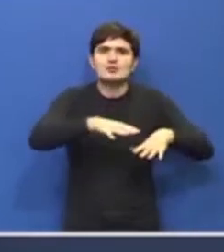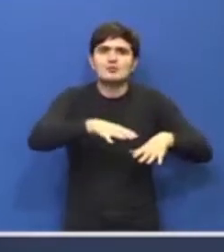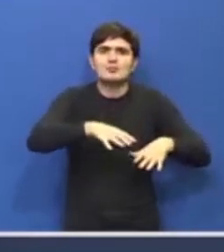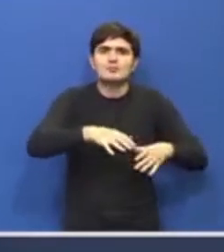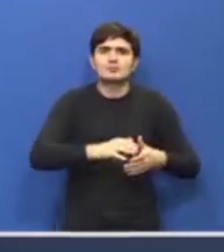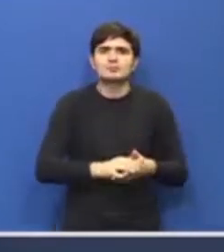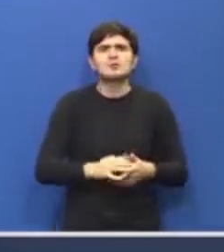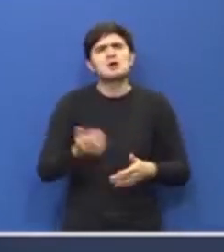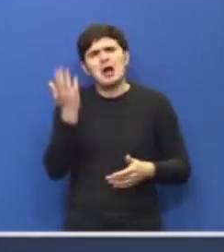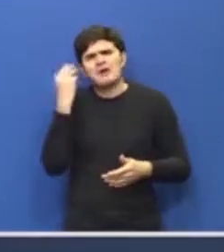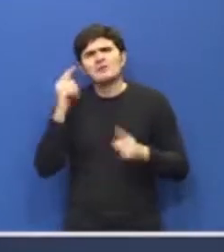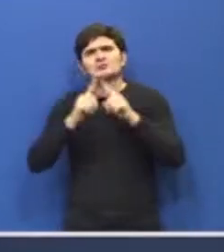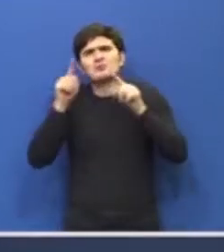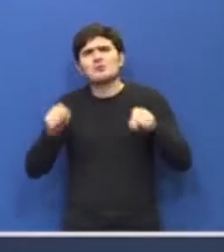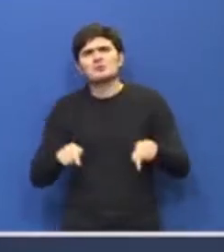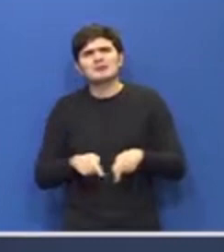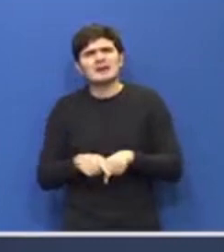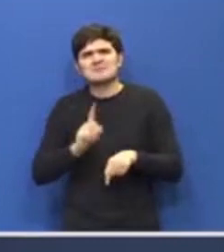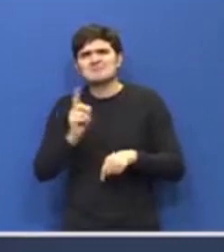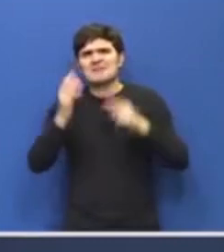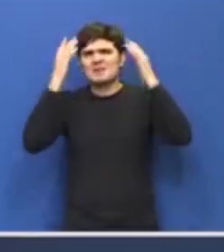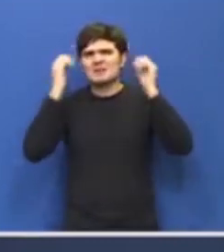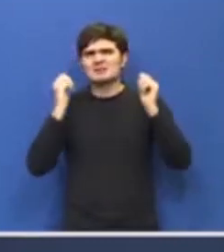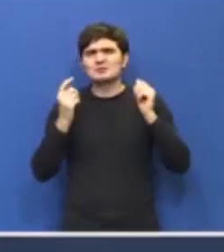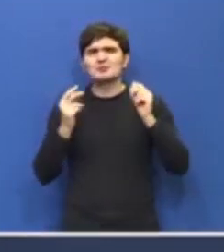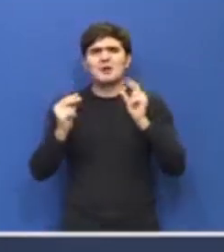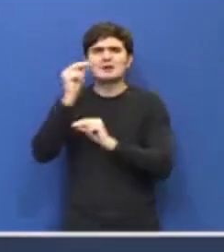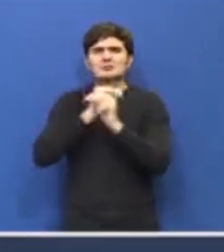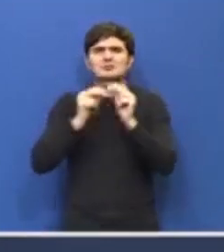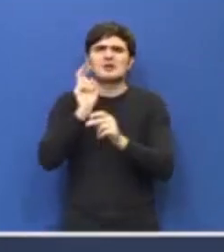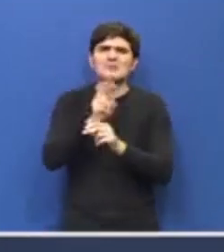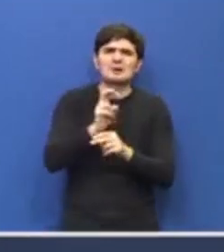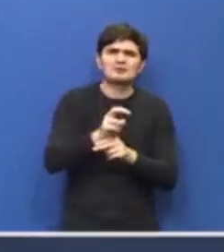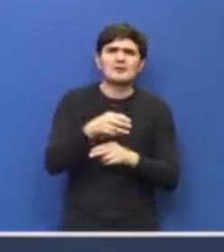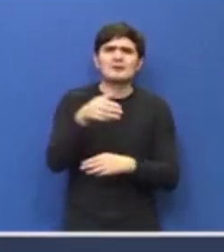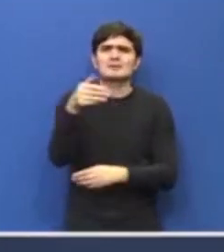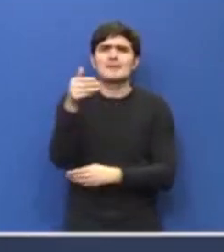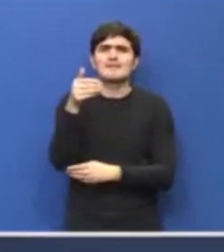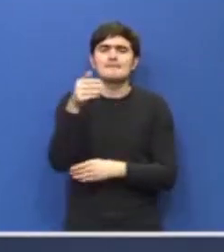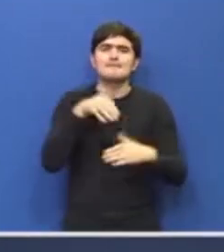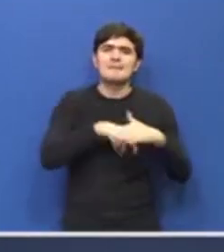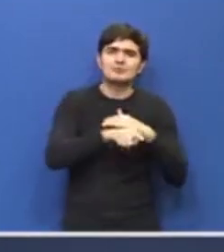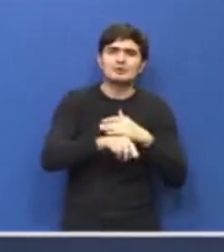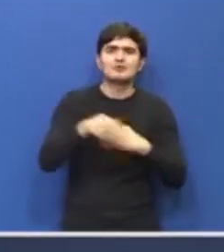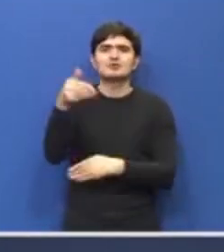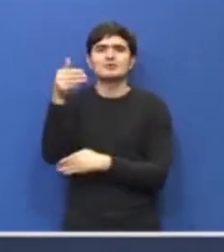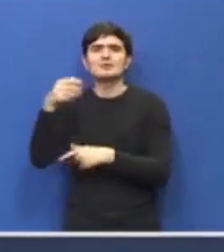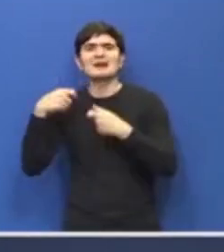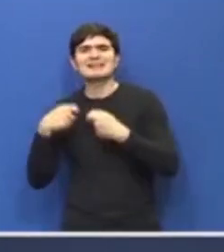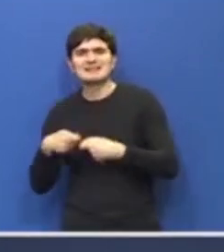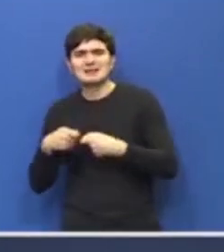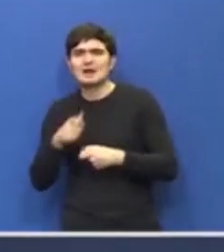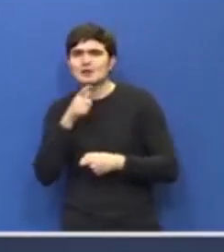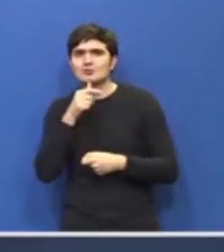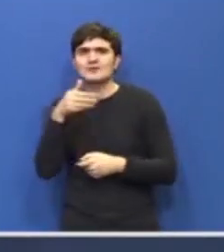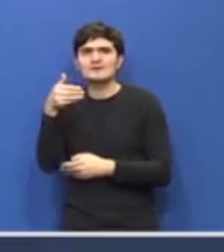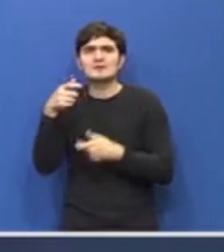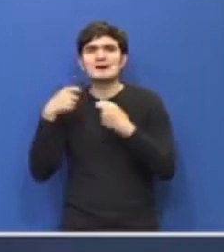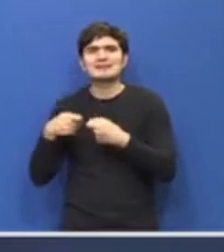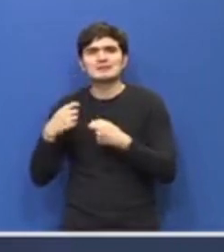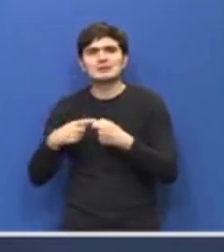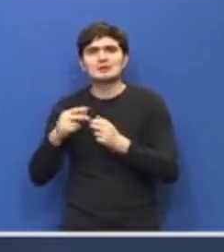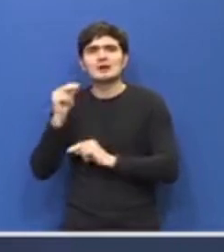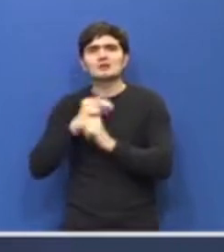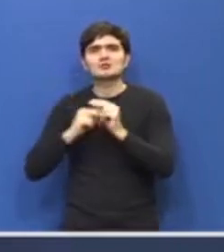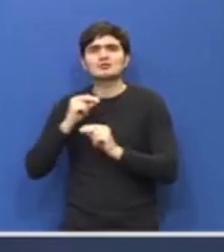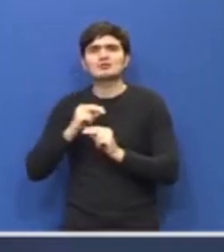nefericit în o asociere în participațiune între Metrou și firma sindicatului, în care firma sindicatului era asociat principal,